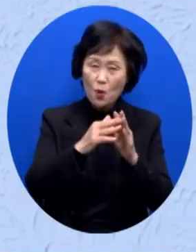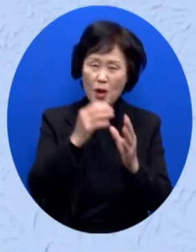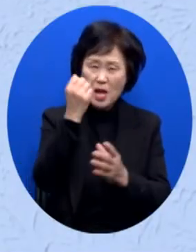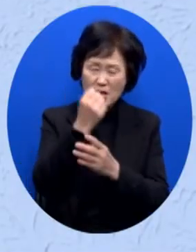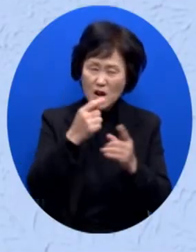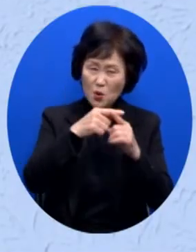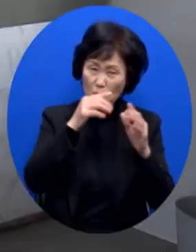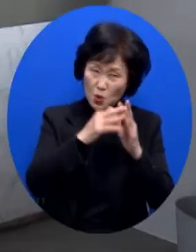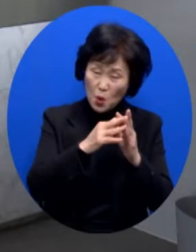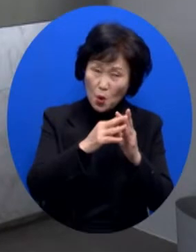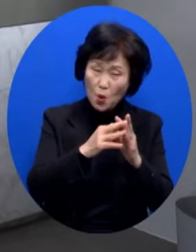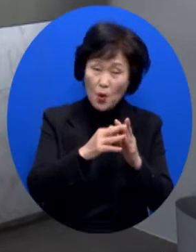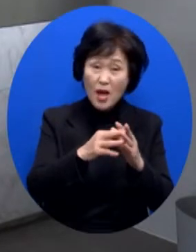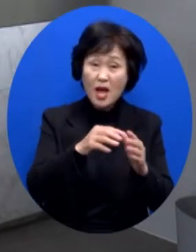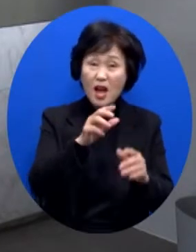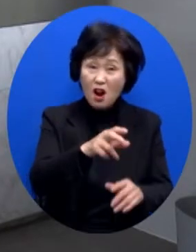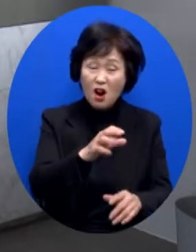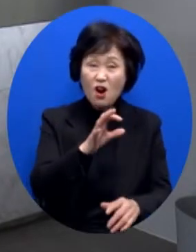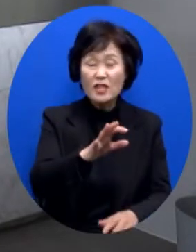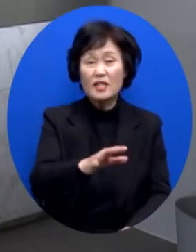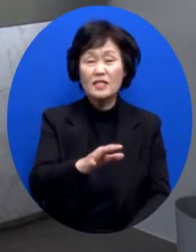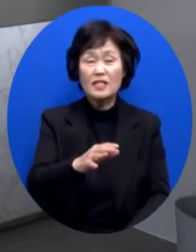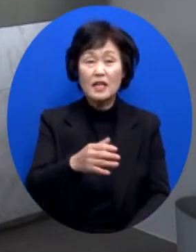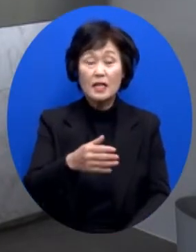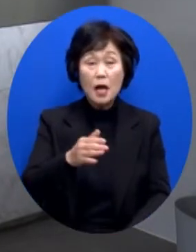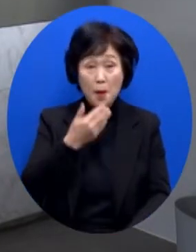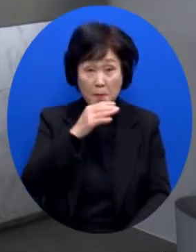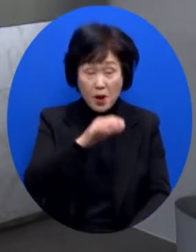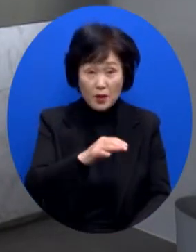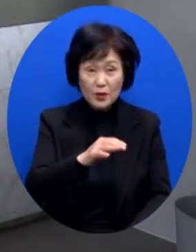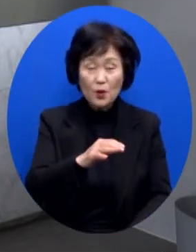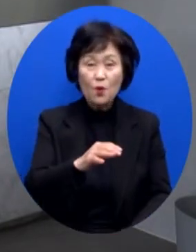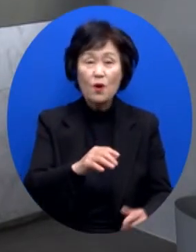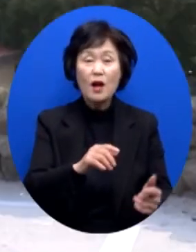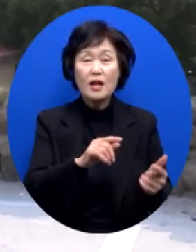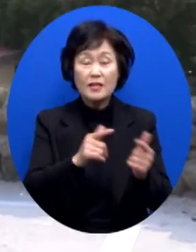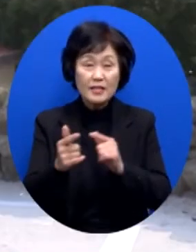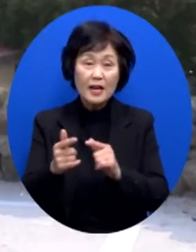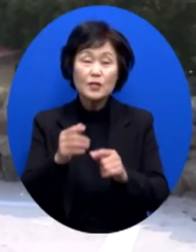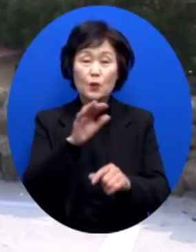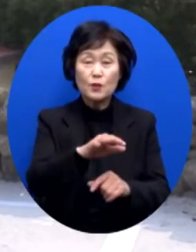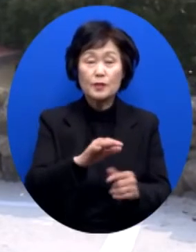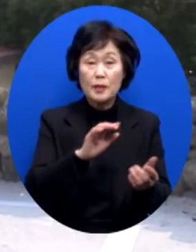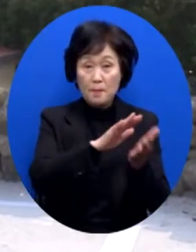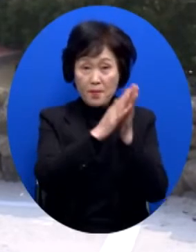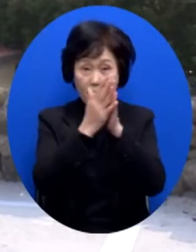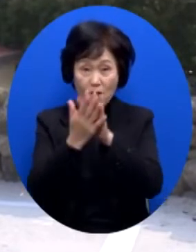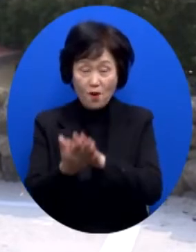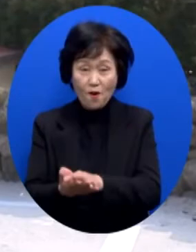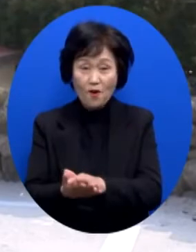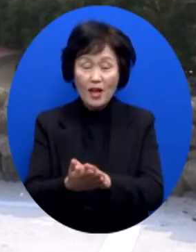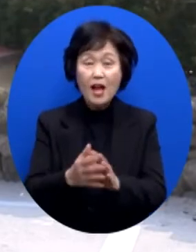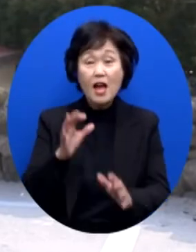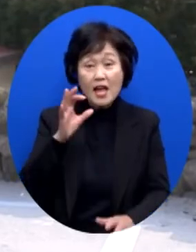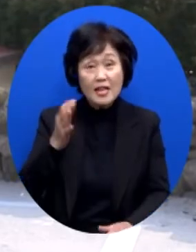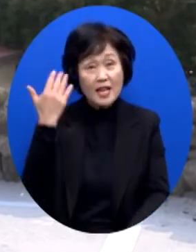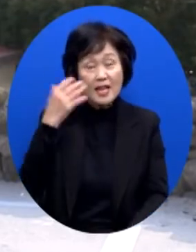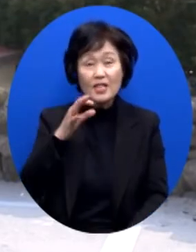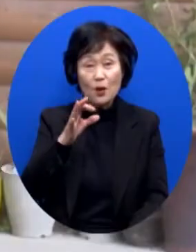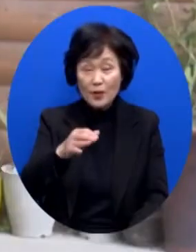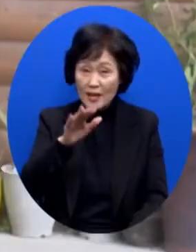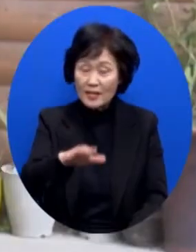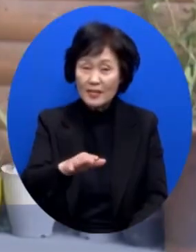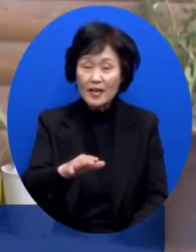화장실로 재탄생했고 표에 마당은 기존 화장실 건물을 철거하고 산뜻한 주차장 으로 탈바꿈 했습니다